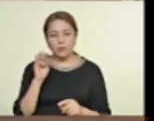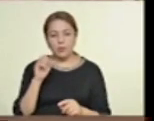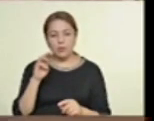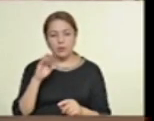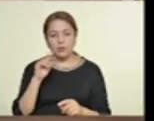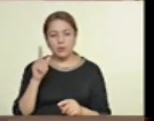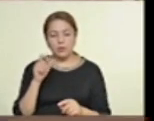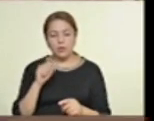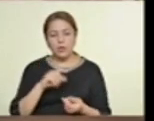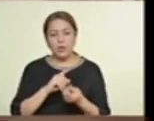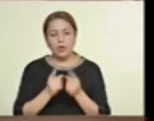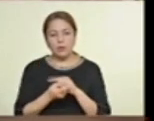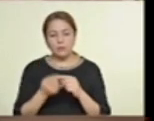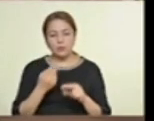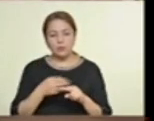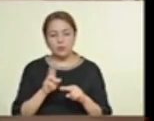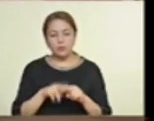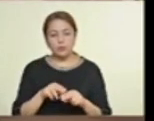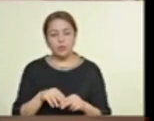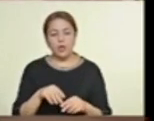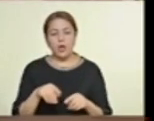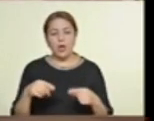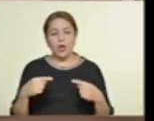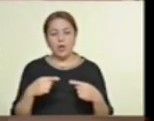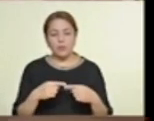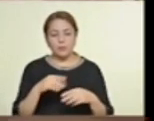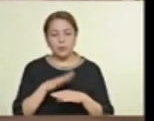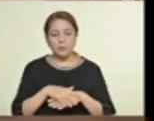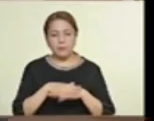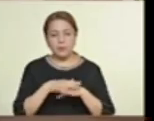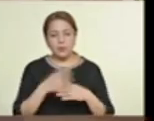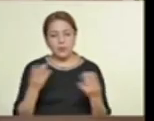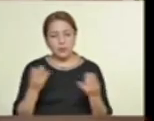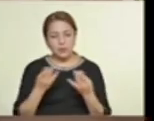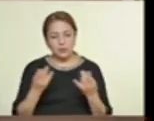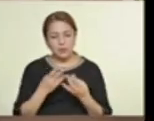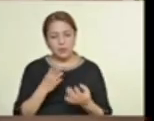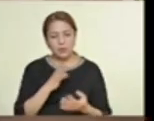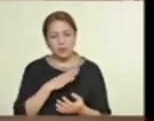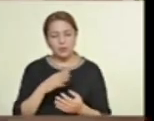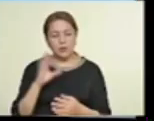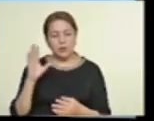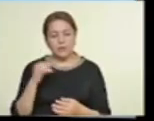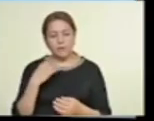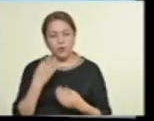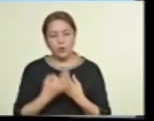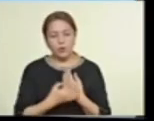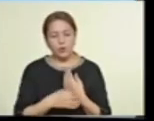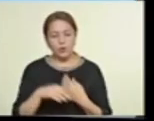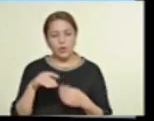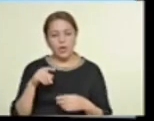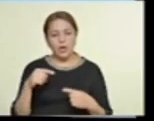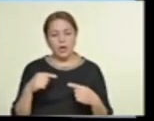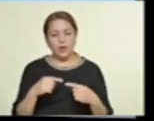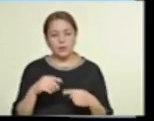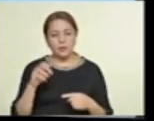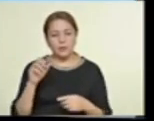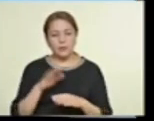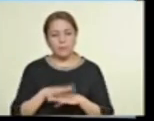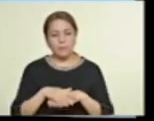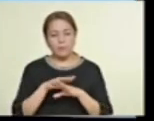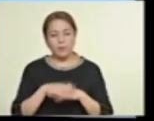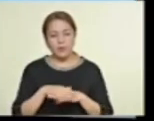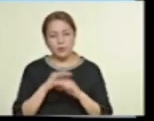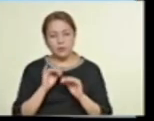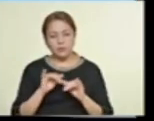olishi uchun albatta banklar juda yaxshi xizmat qilishi mumkin edi. Va natijada aynan bank yuzaga